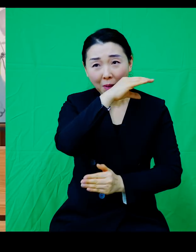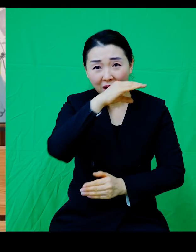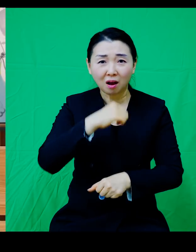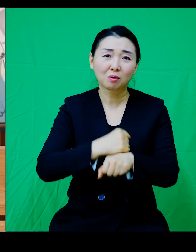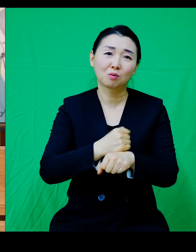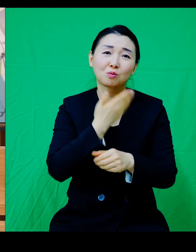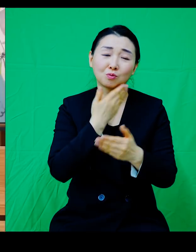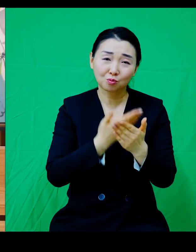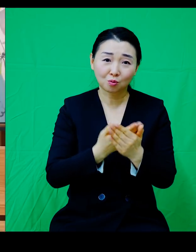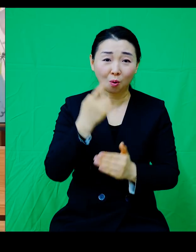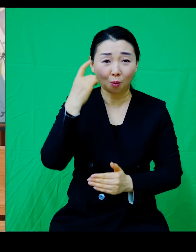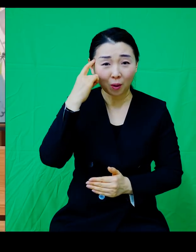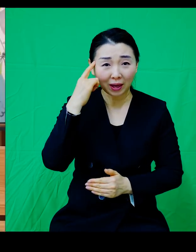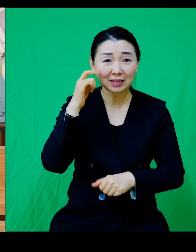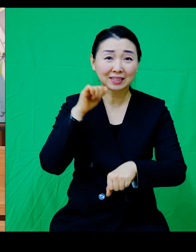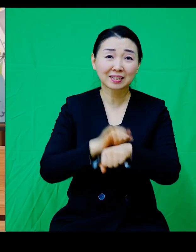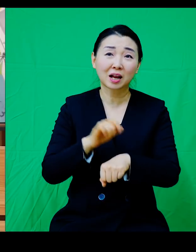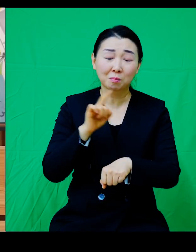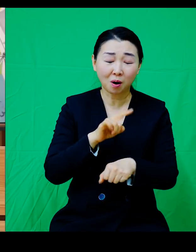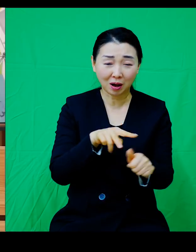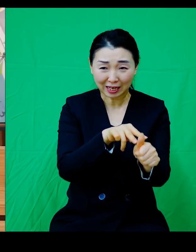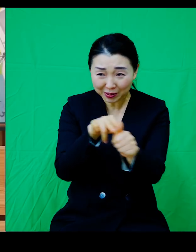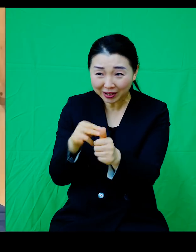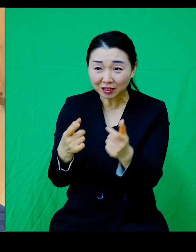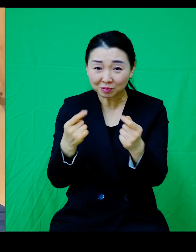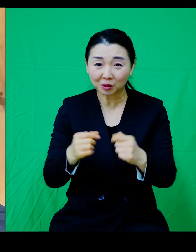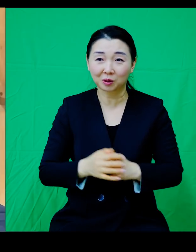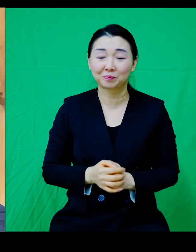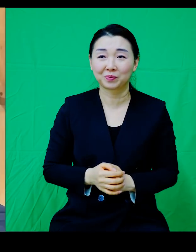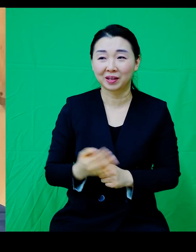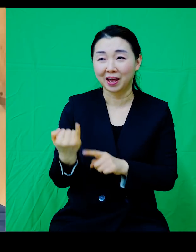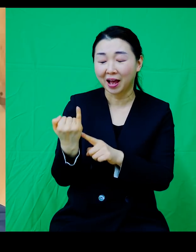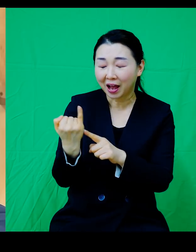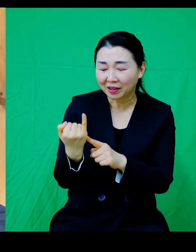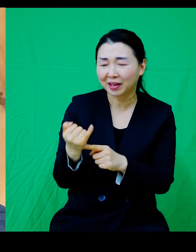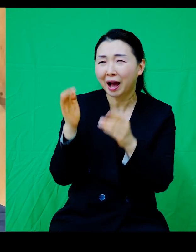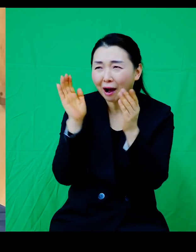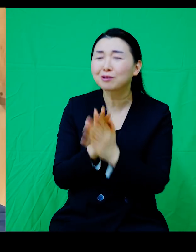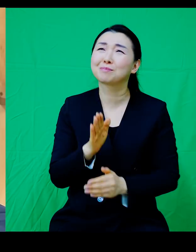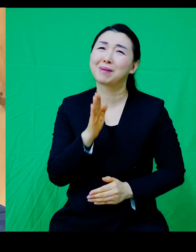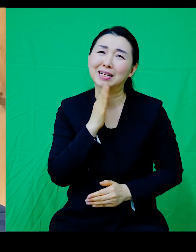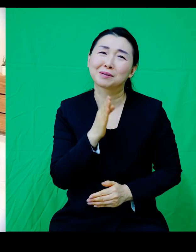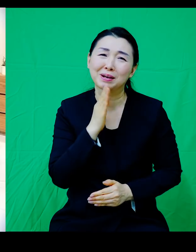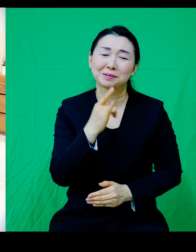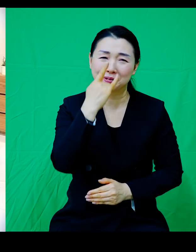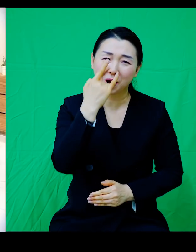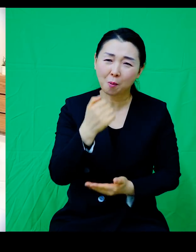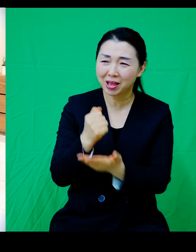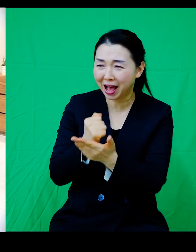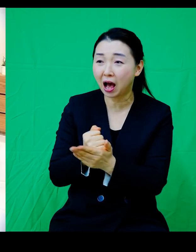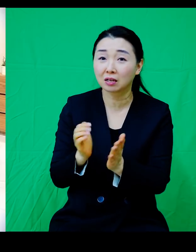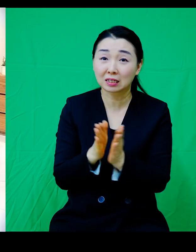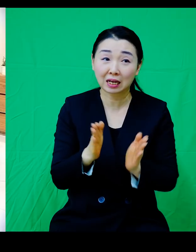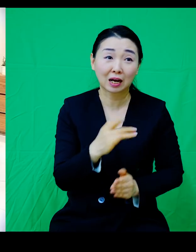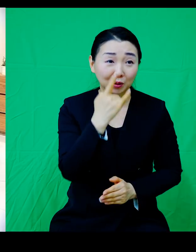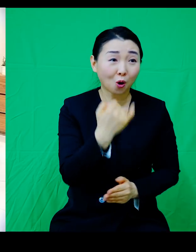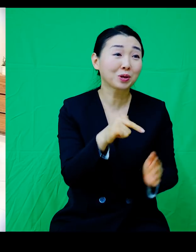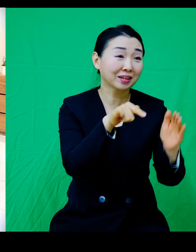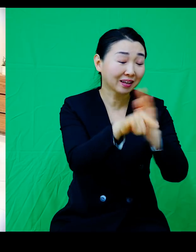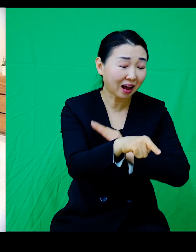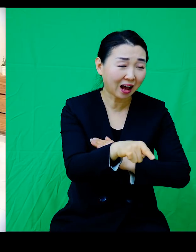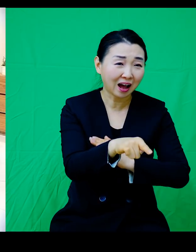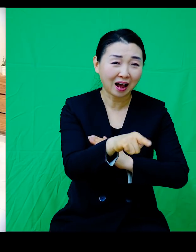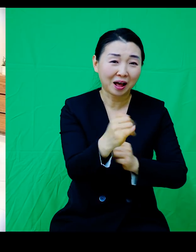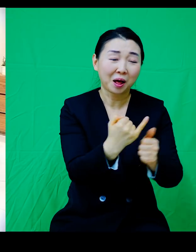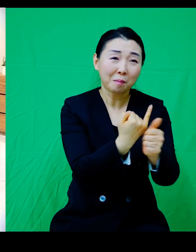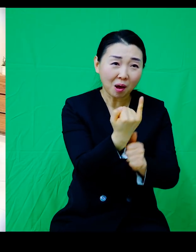사실은 제일 잘하는 거는 약간 이중 간첩처럼 어떻게? 아내에게는 같이 맞장구 쳐주면서 어머니 흉담하고 저쪽 어머니한테 가서는